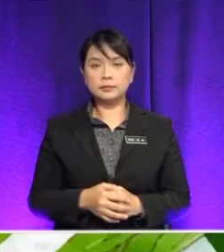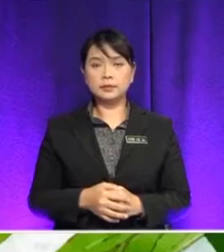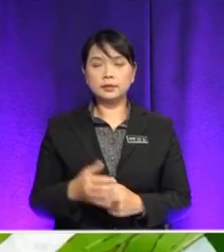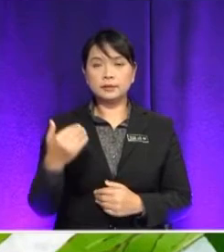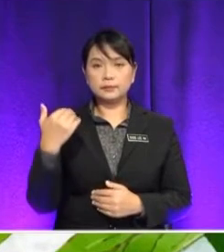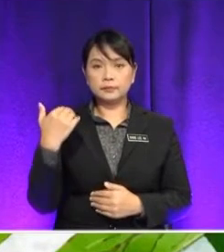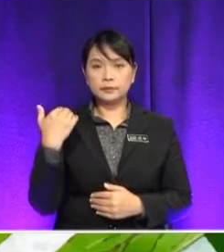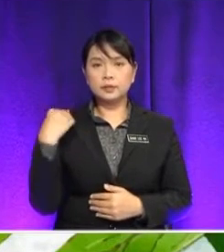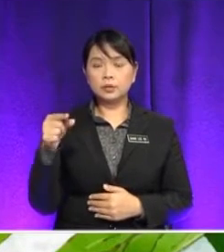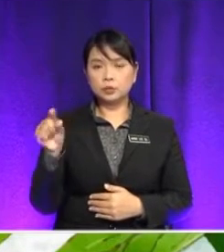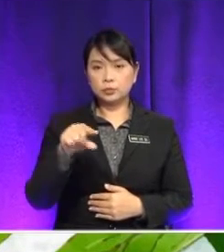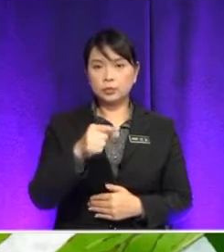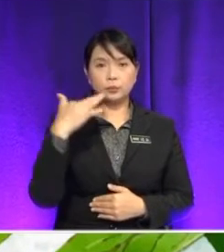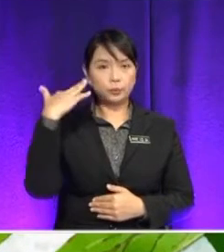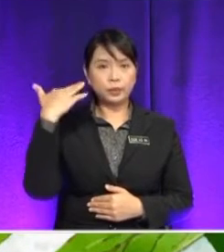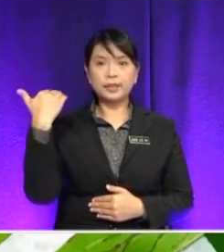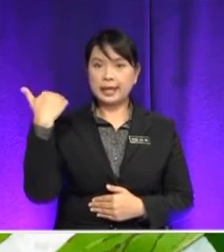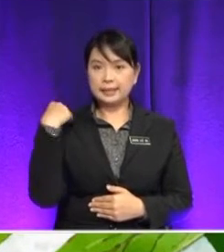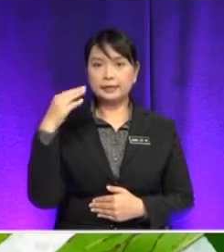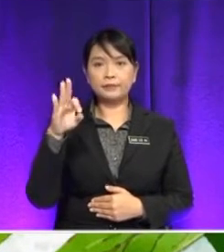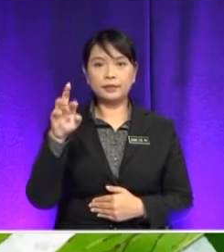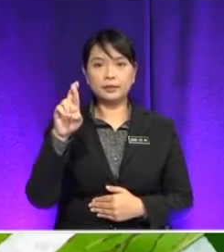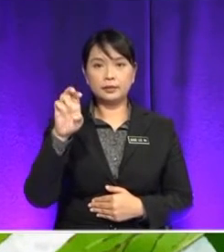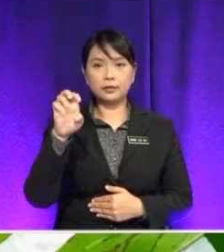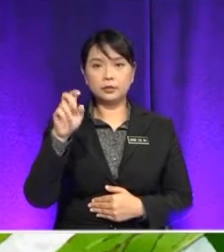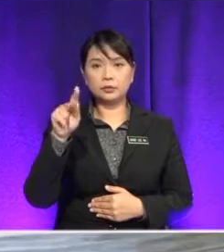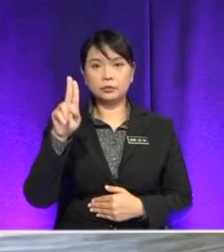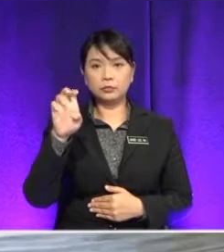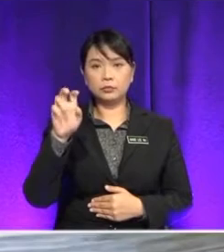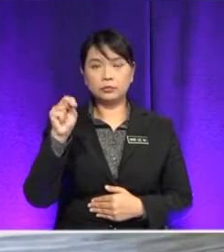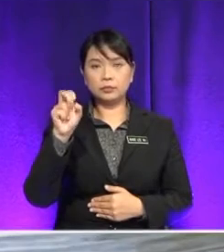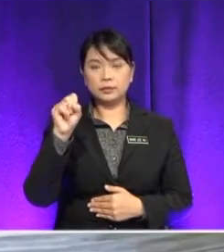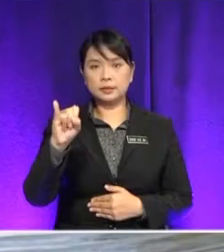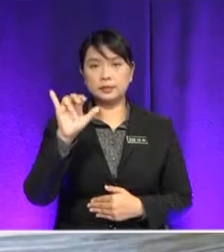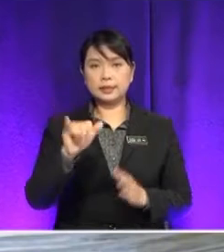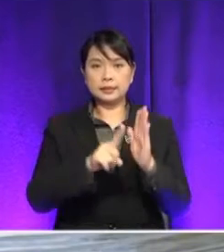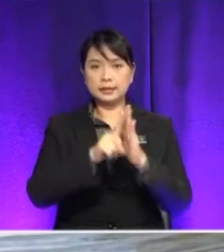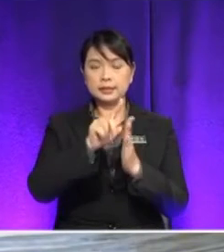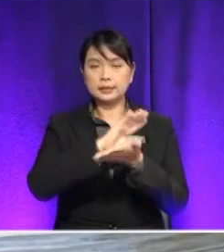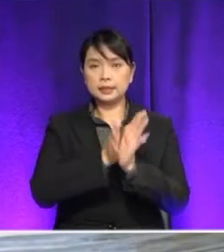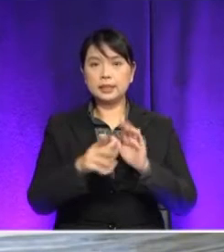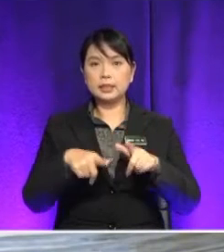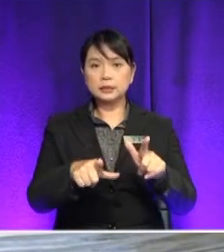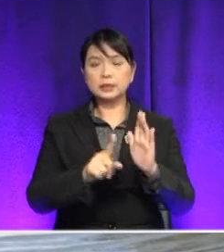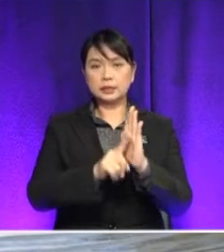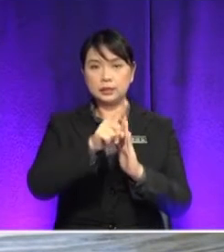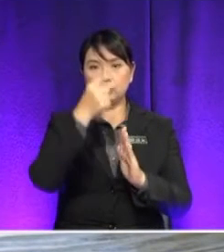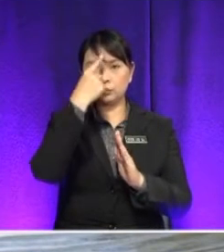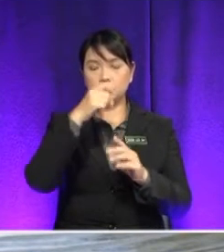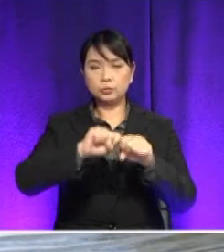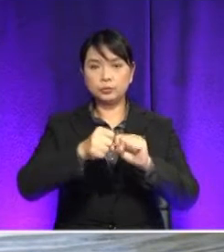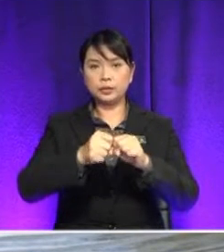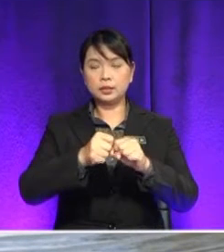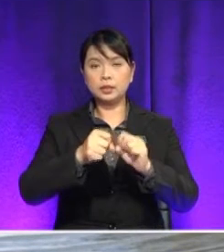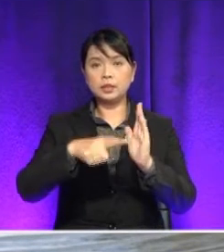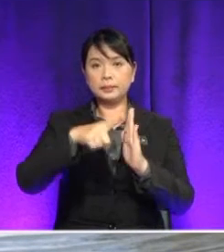frekuensi yang sangat tinggi Maka jawabannya menghasilkan hal laju yang tinggi supaya lebih mudah menembus